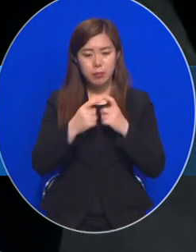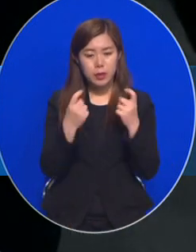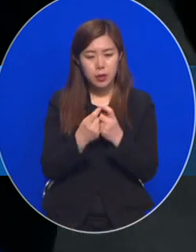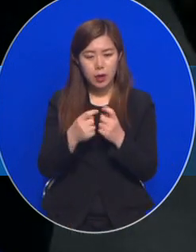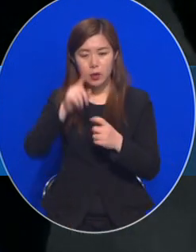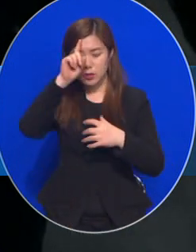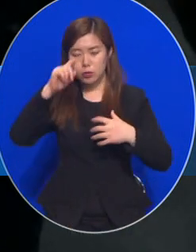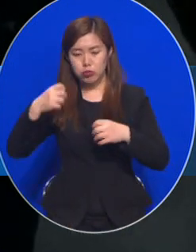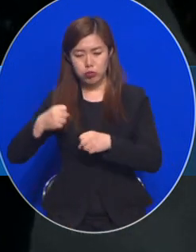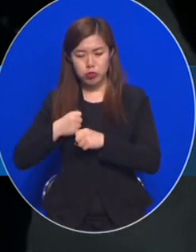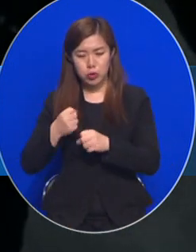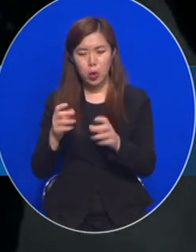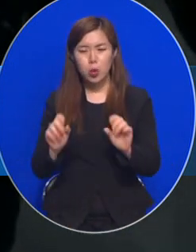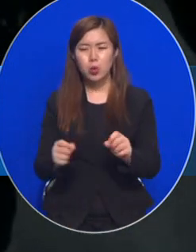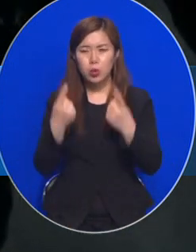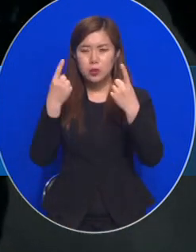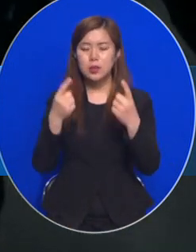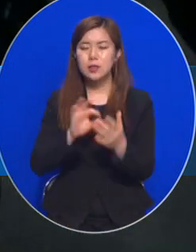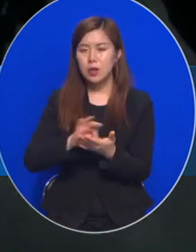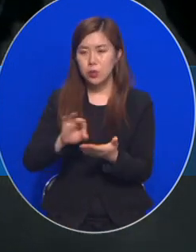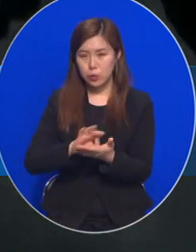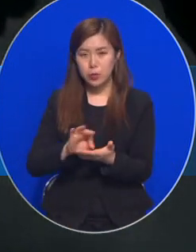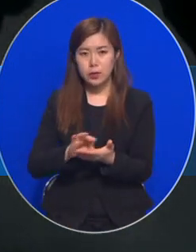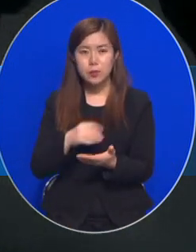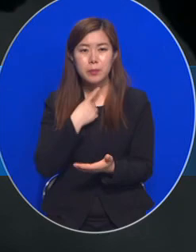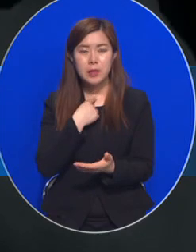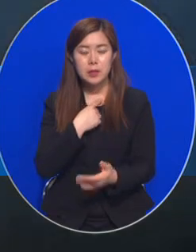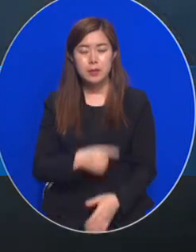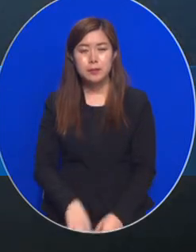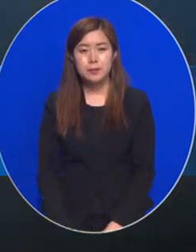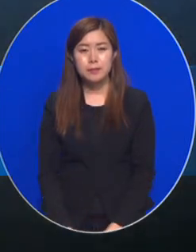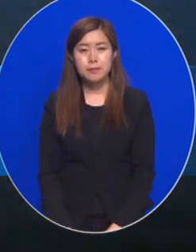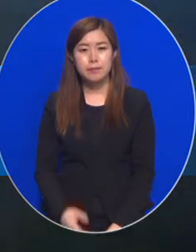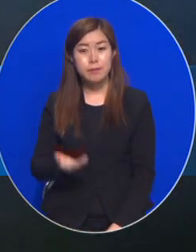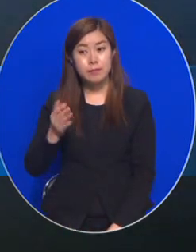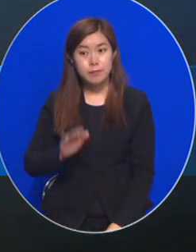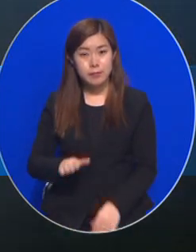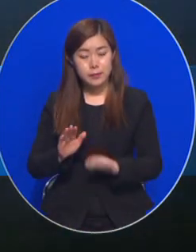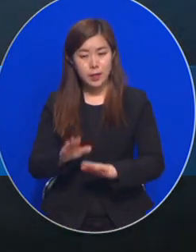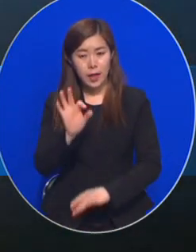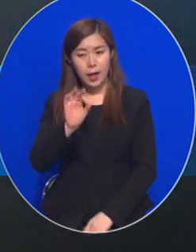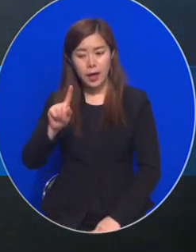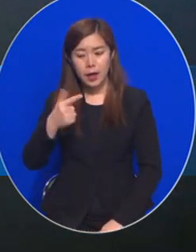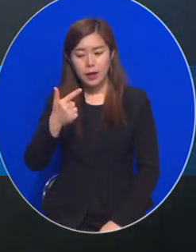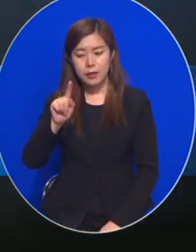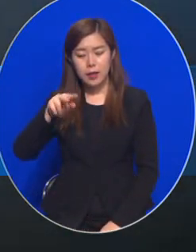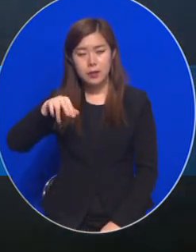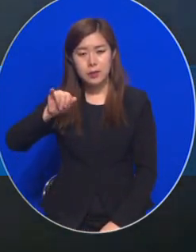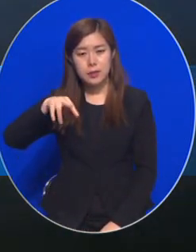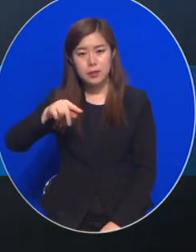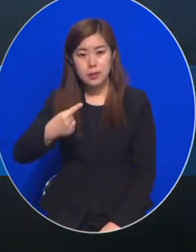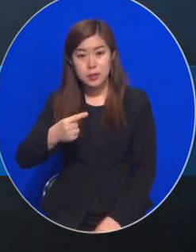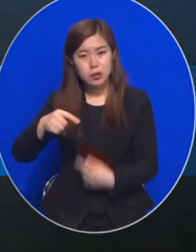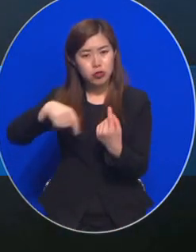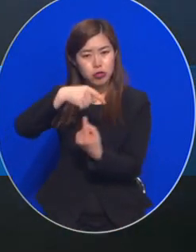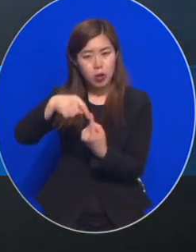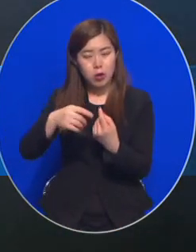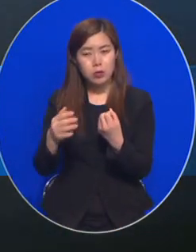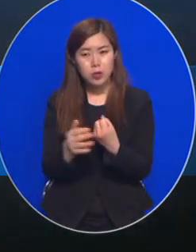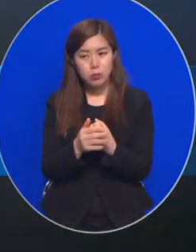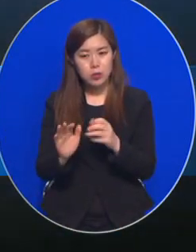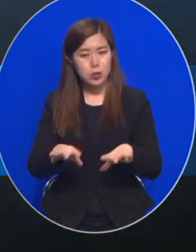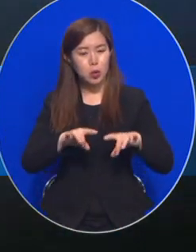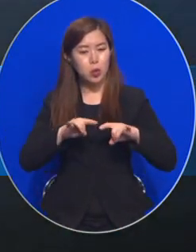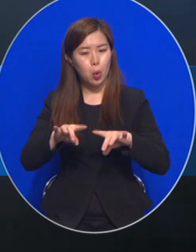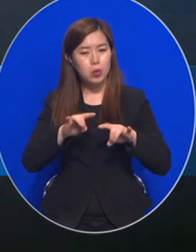전파 교란 공격에 취약하다는 지적을 받았습니다 하지만 이번 않아 시스 이후 운용으로 대 전자전 영향이 크게